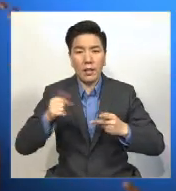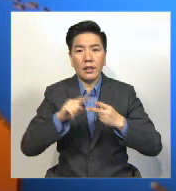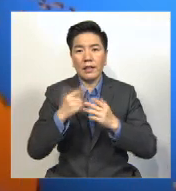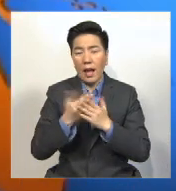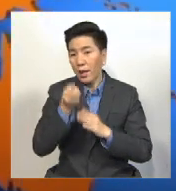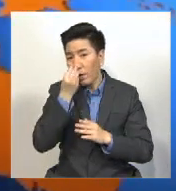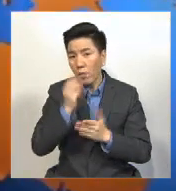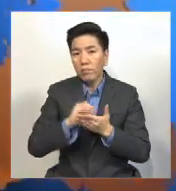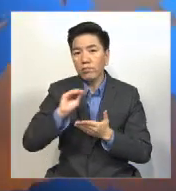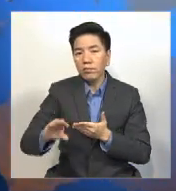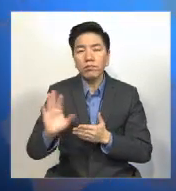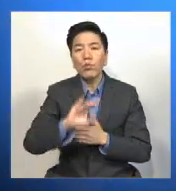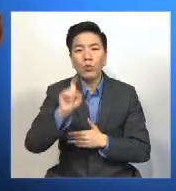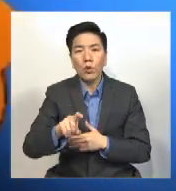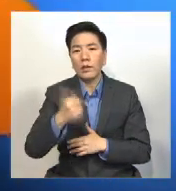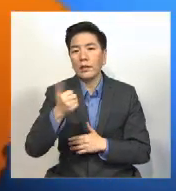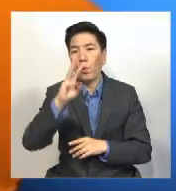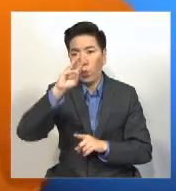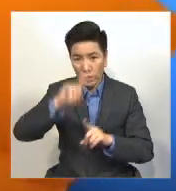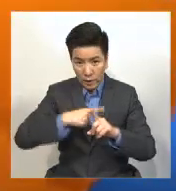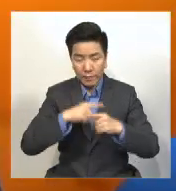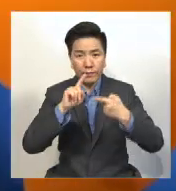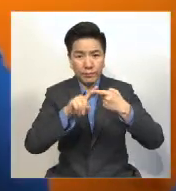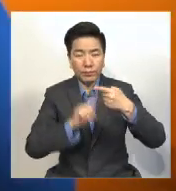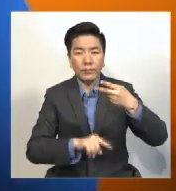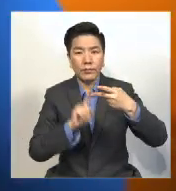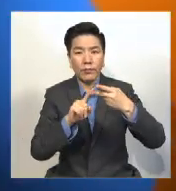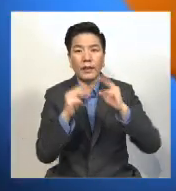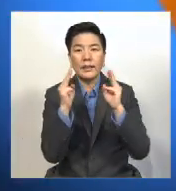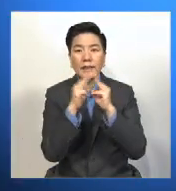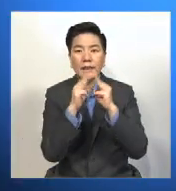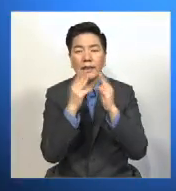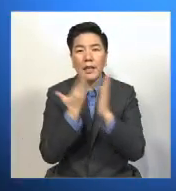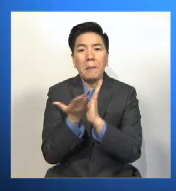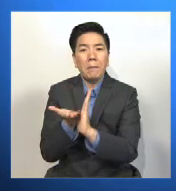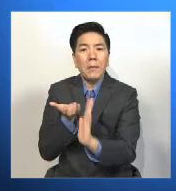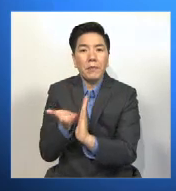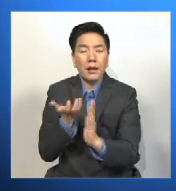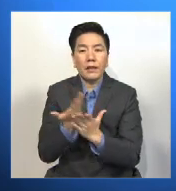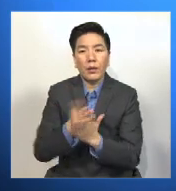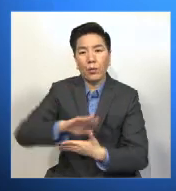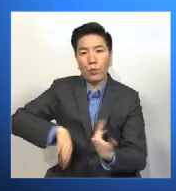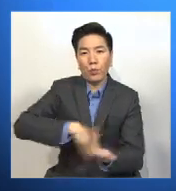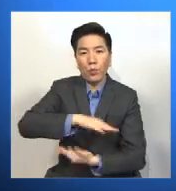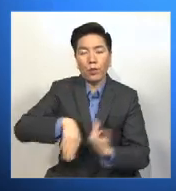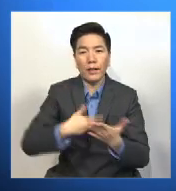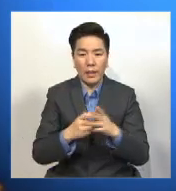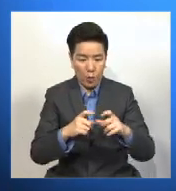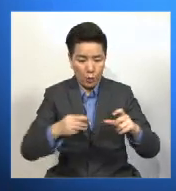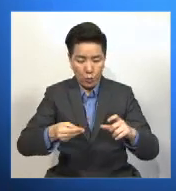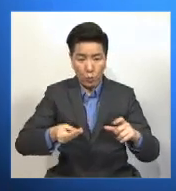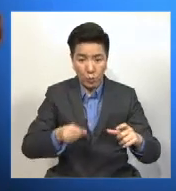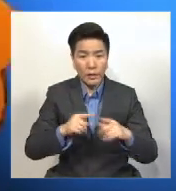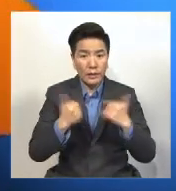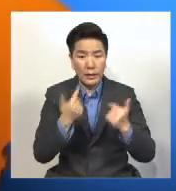งินต้นพร้อมดอกเบี้ยเป็นระยะเวลาไม่เกิน6เดือนส่วนสัญญาเบิกเงินทุนหมุนเวียนประเภทตัวสัญญ